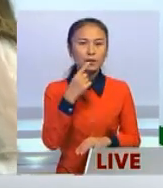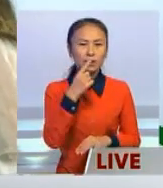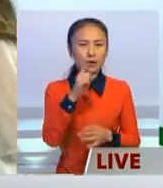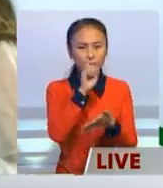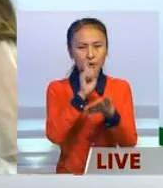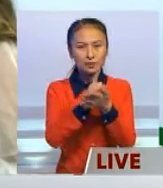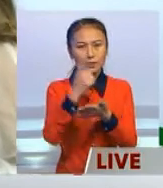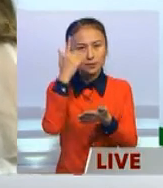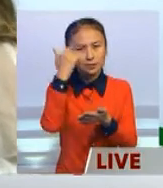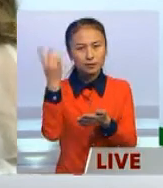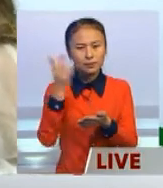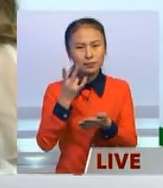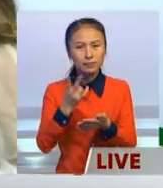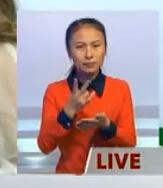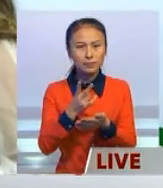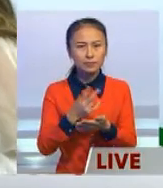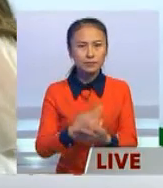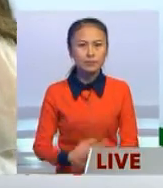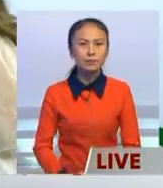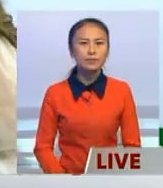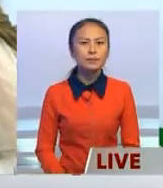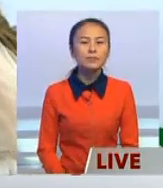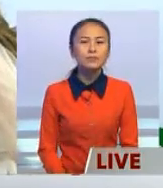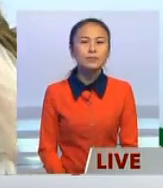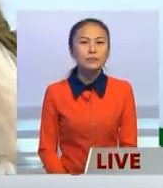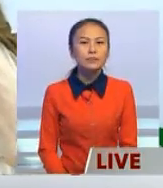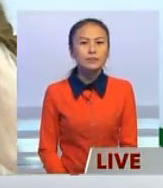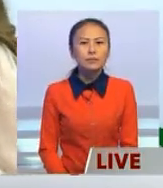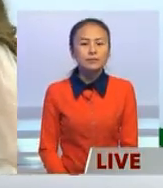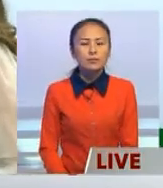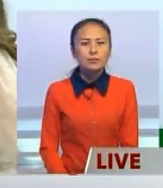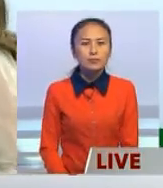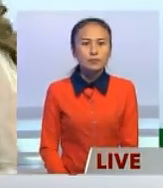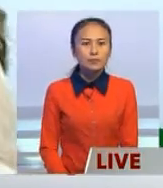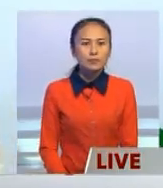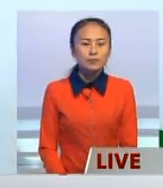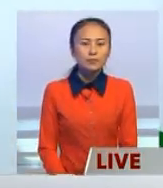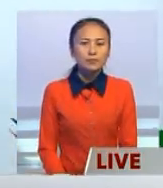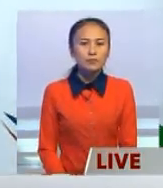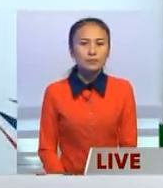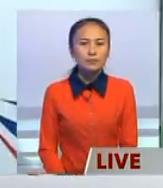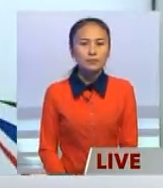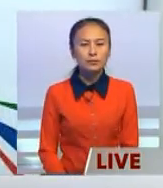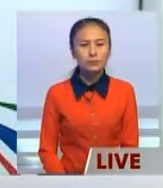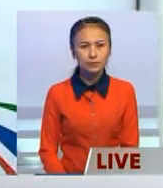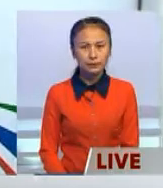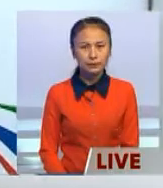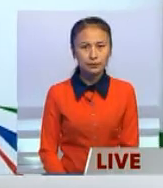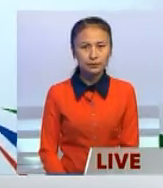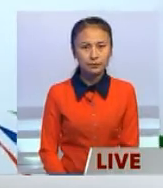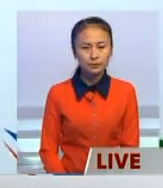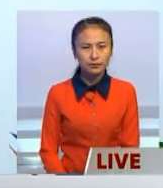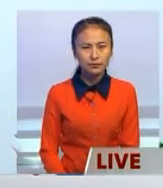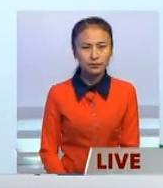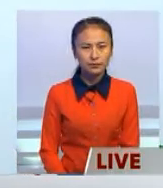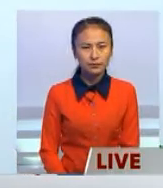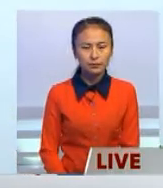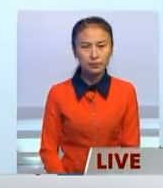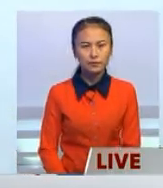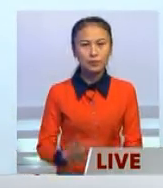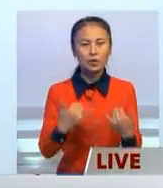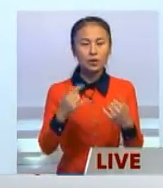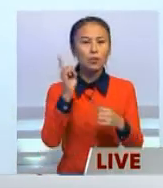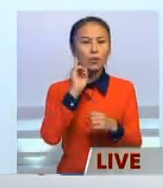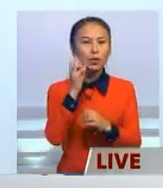Немесе өз тілімізде сондай мазмұнды қалыптастыру керек. Рахмет көп-көп, Нартай Мырза, жұмысыңызға сәттілік тілеймін. Әнуар, жаңа айтып өткенінде